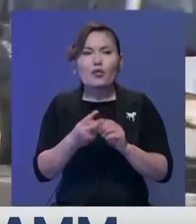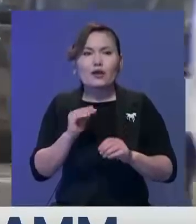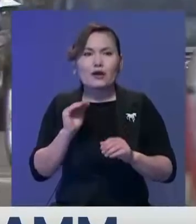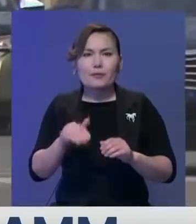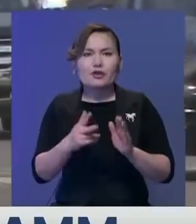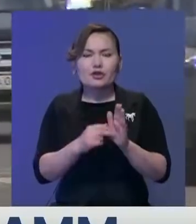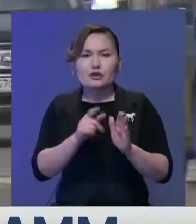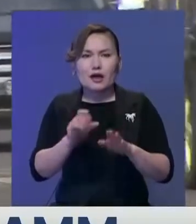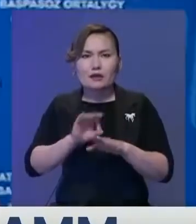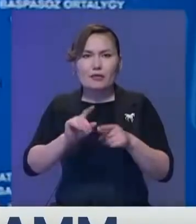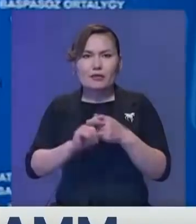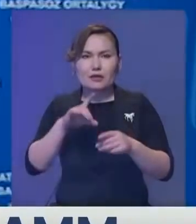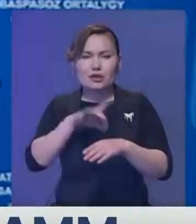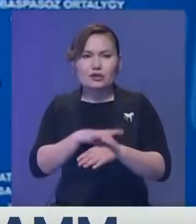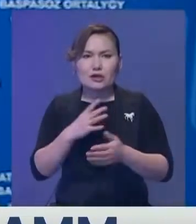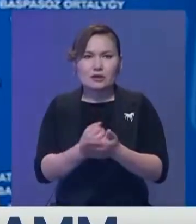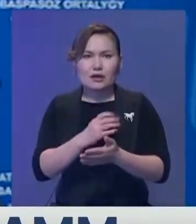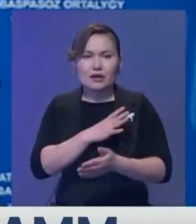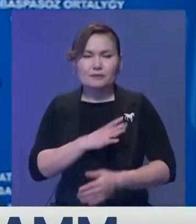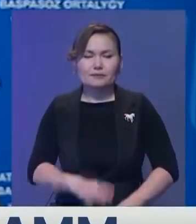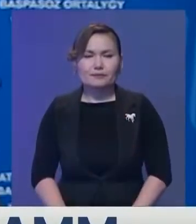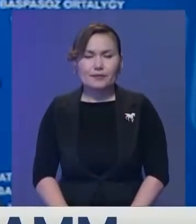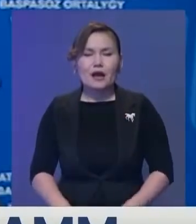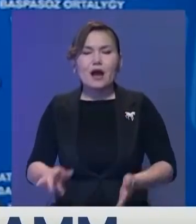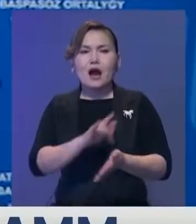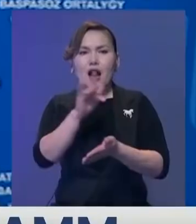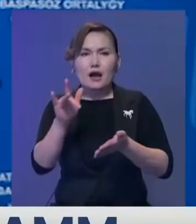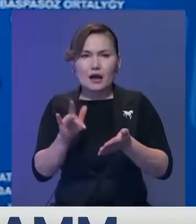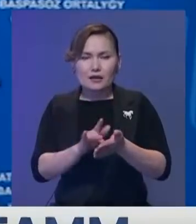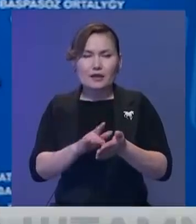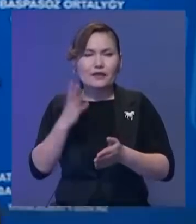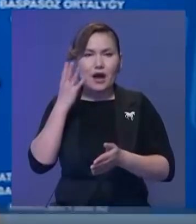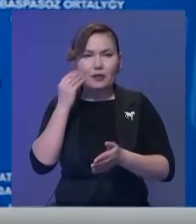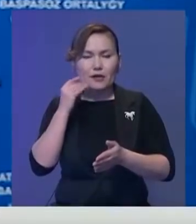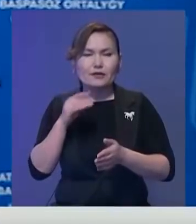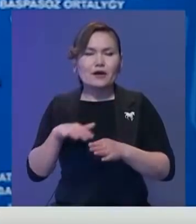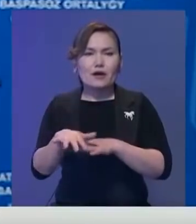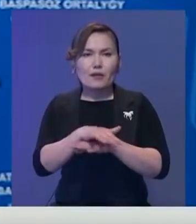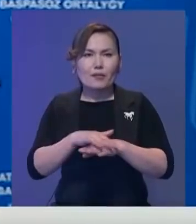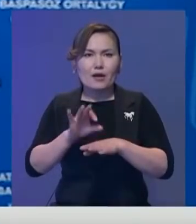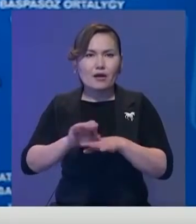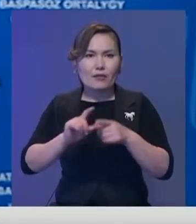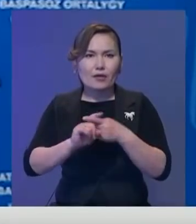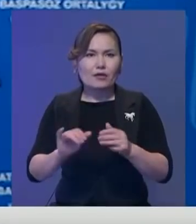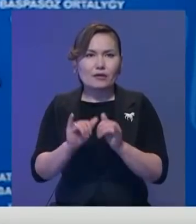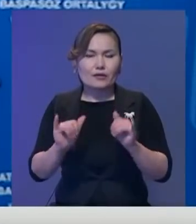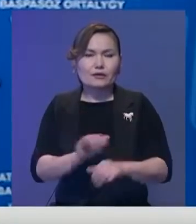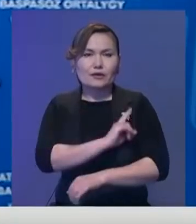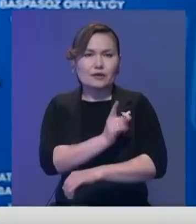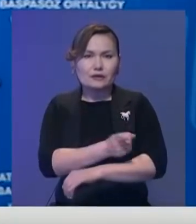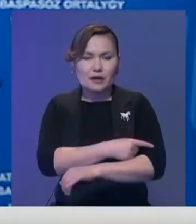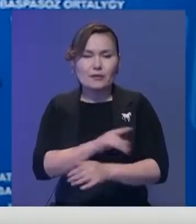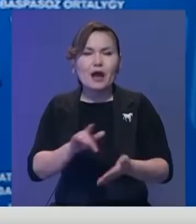адам індетке шалдыққан. Қалада қалыптасқан эпидемиологиялық жағдайды ескере отырып, біз